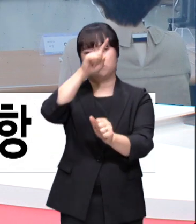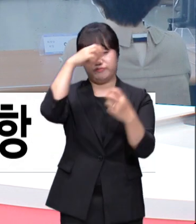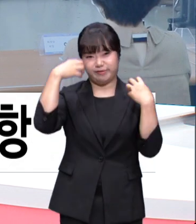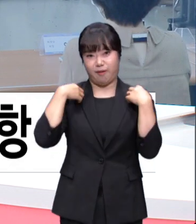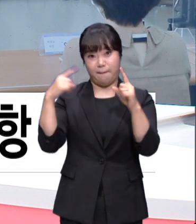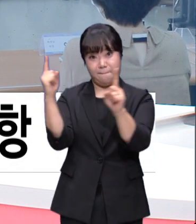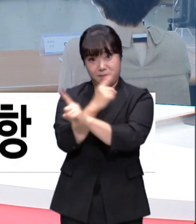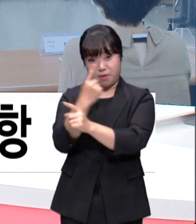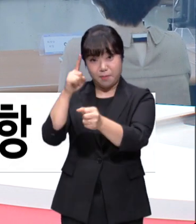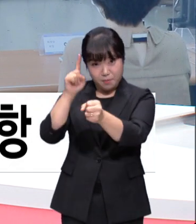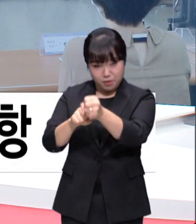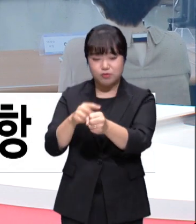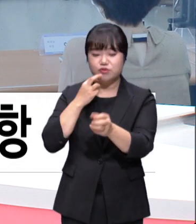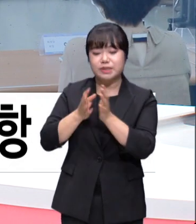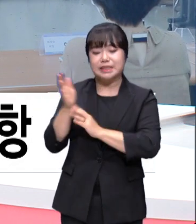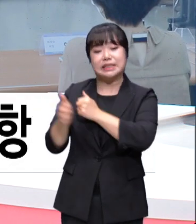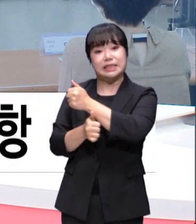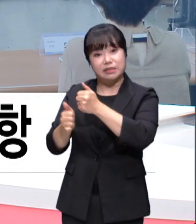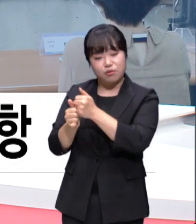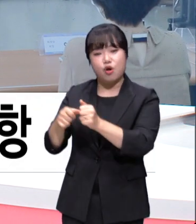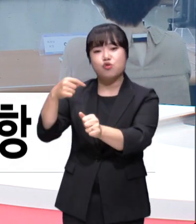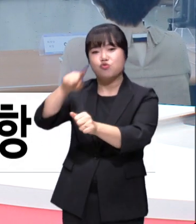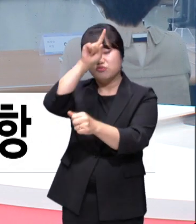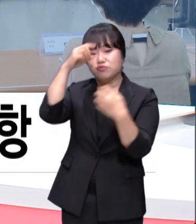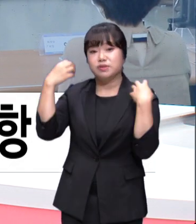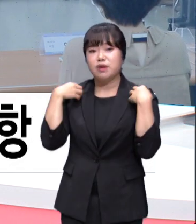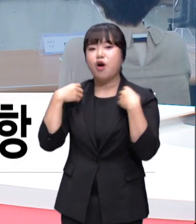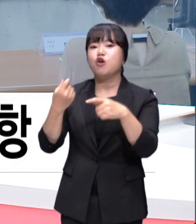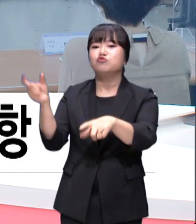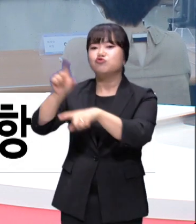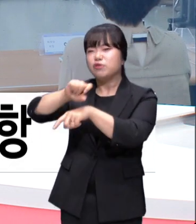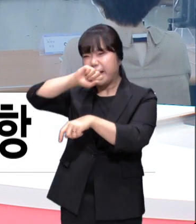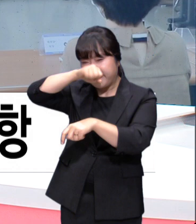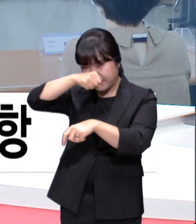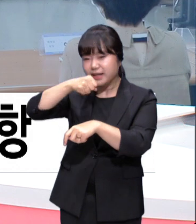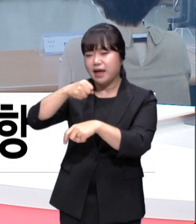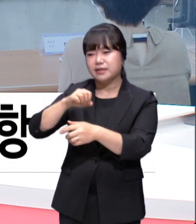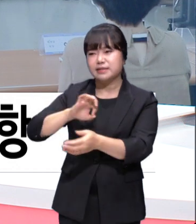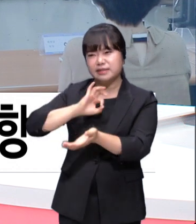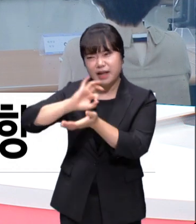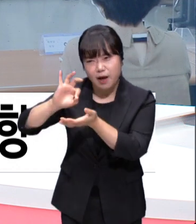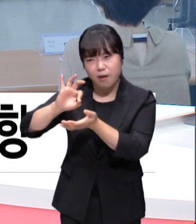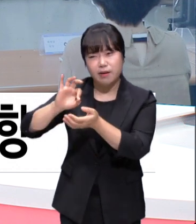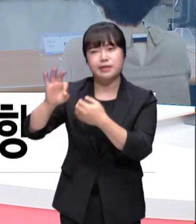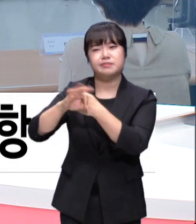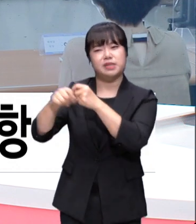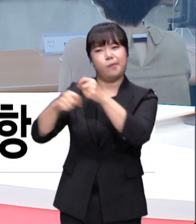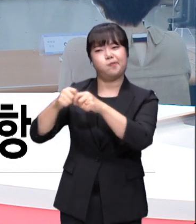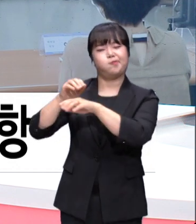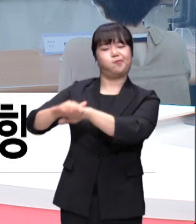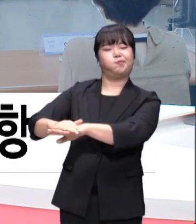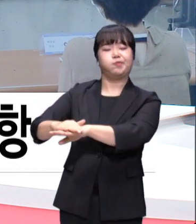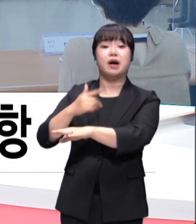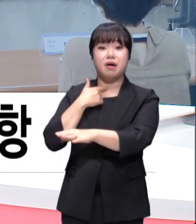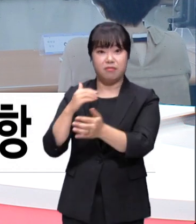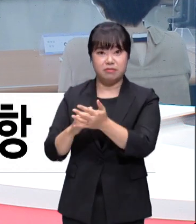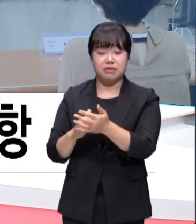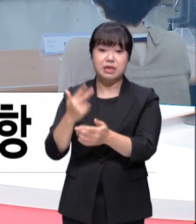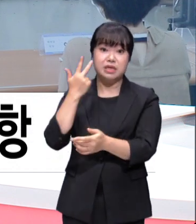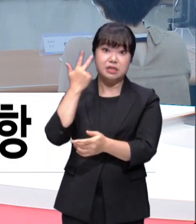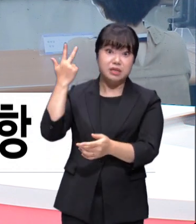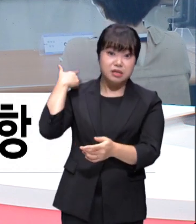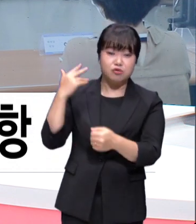개선을 위해 시의회가 올해 교육청 추경 예산안 심사를 보류했었습니다. 이후 일주일간, 그러니까 지난주에